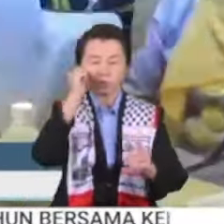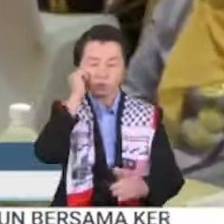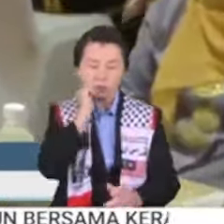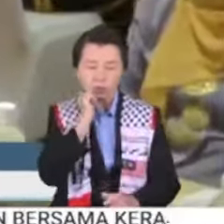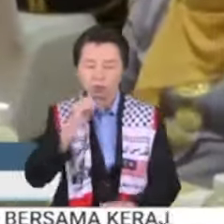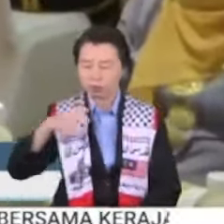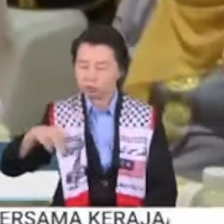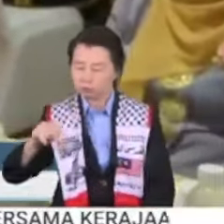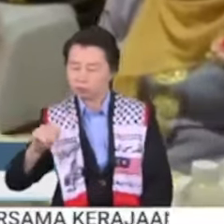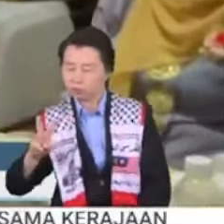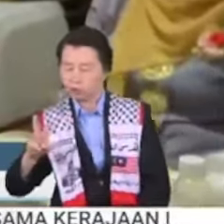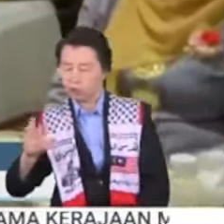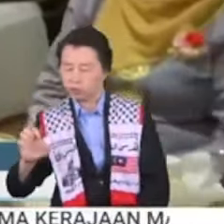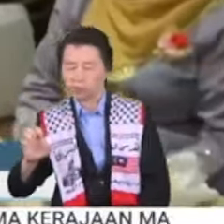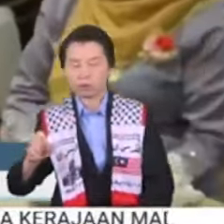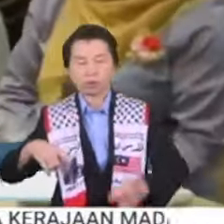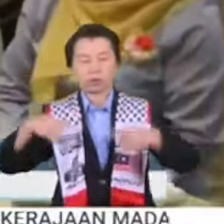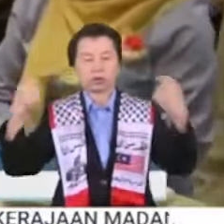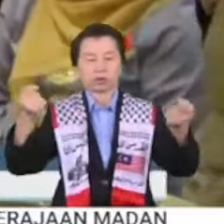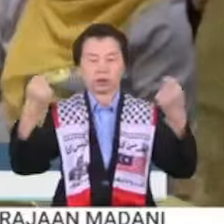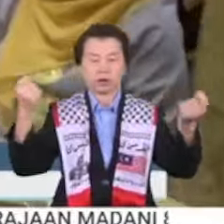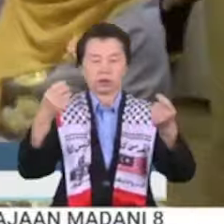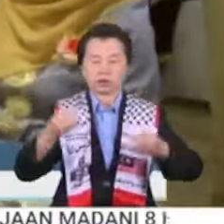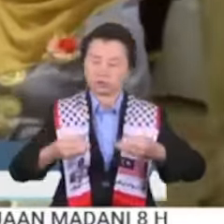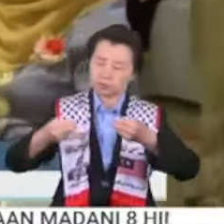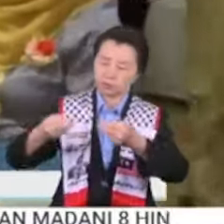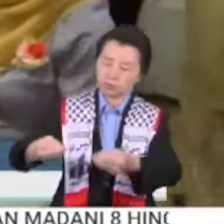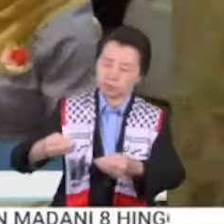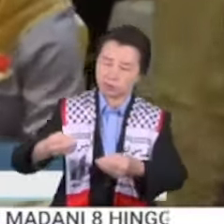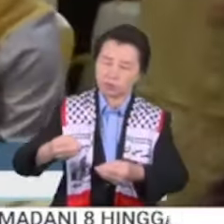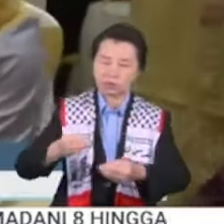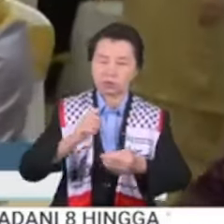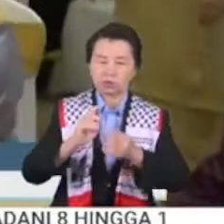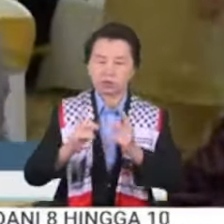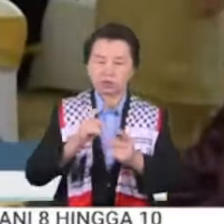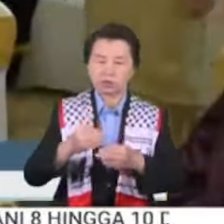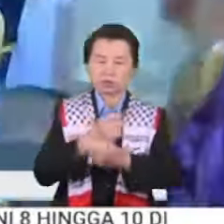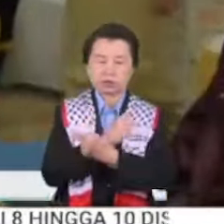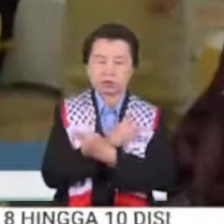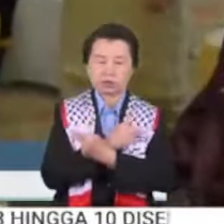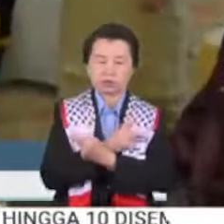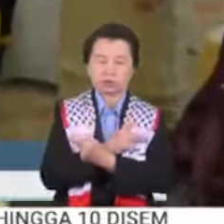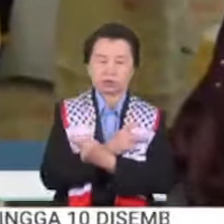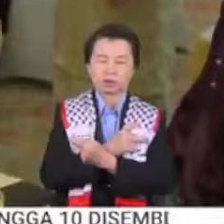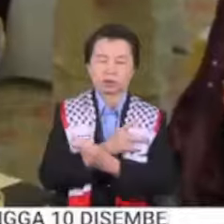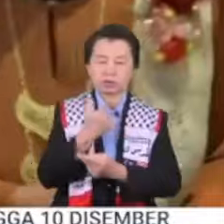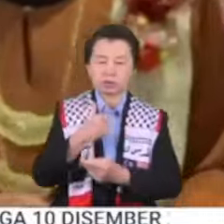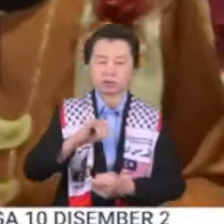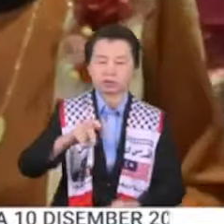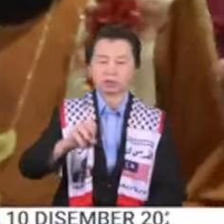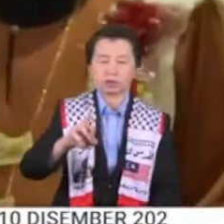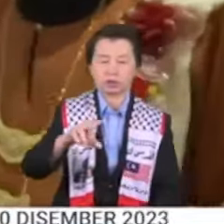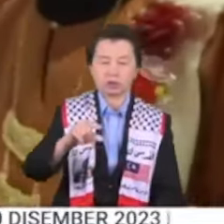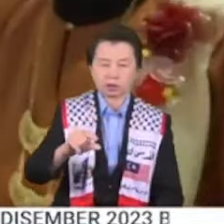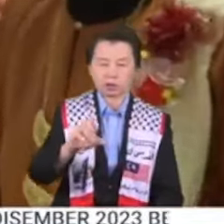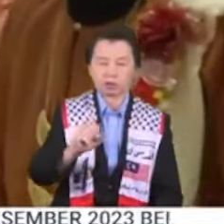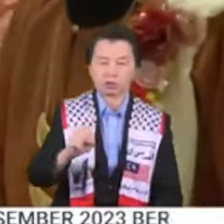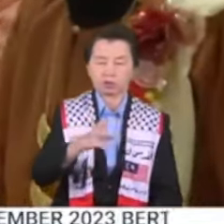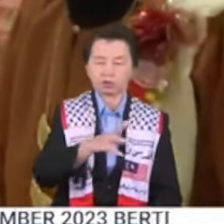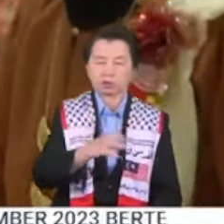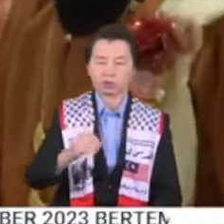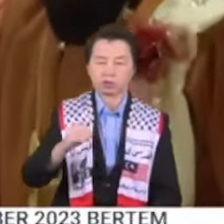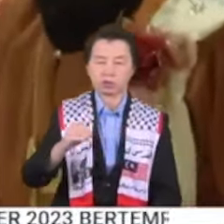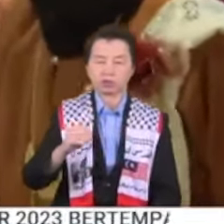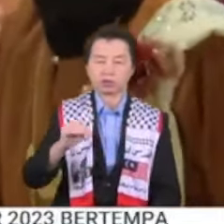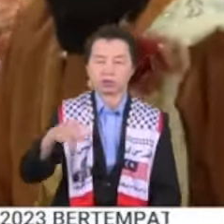dari pawai seluruh negeri diraih serta diberikan titipan pemberian kasih sumbangan Mutiara GRS dan Puspanita